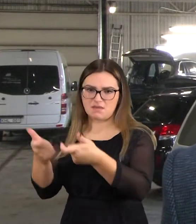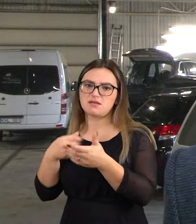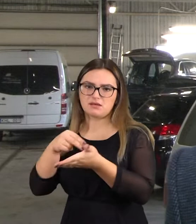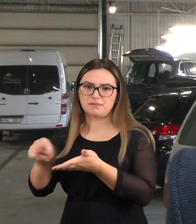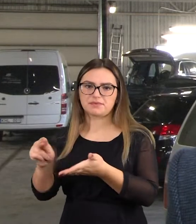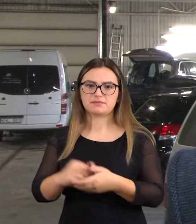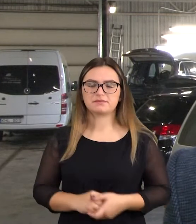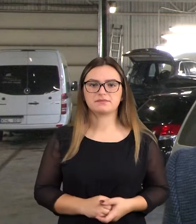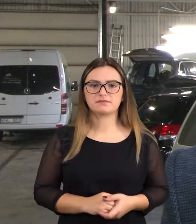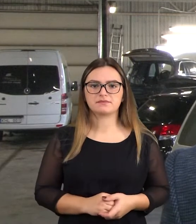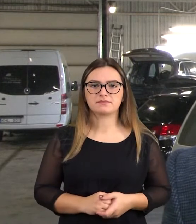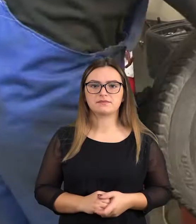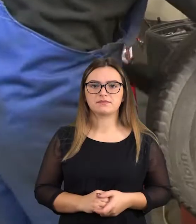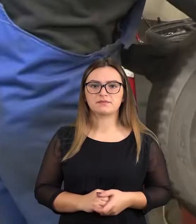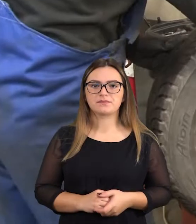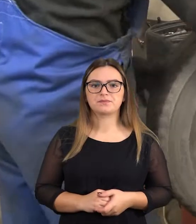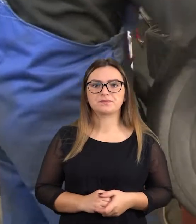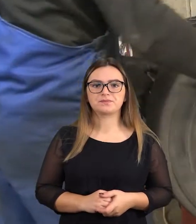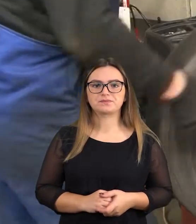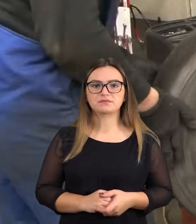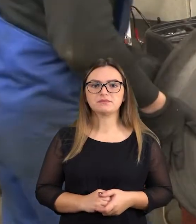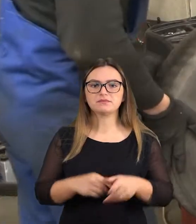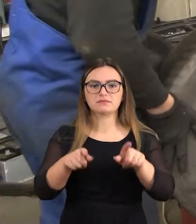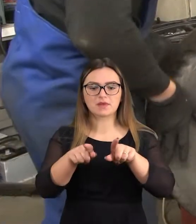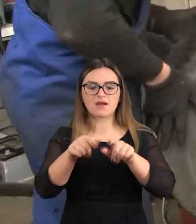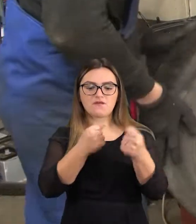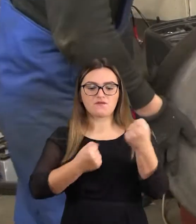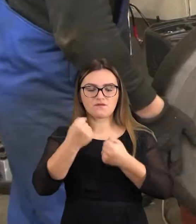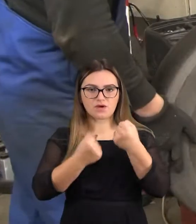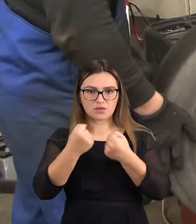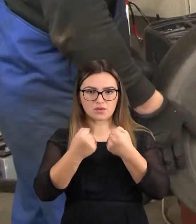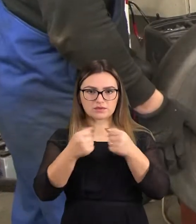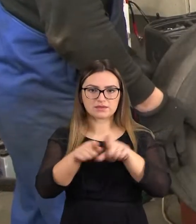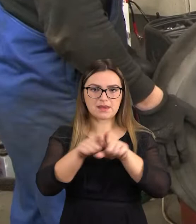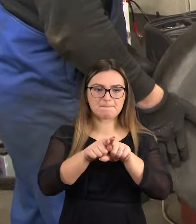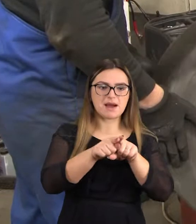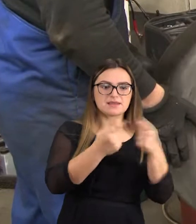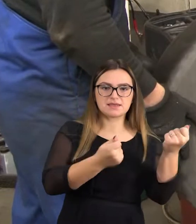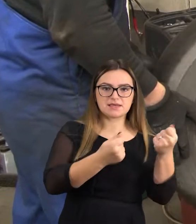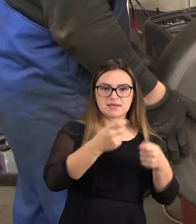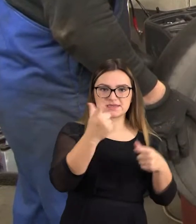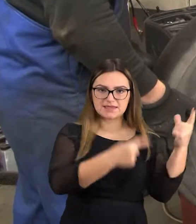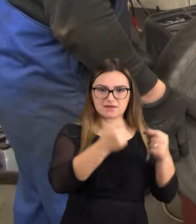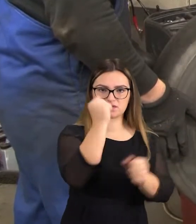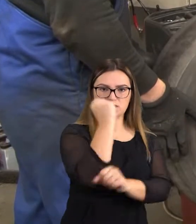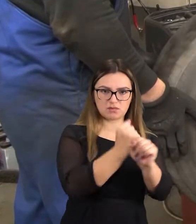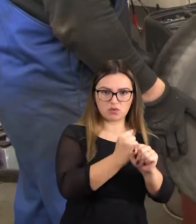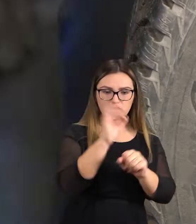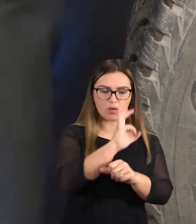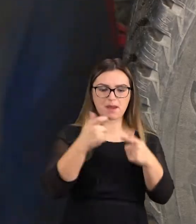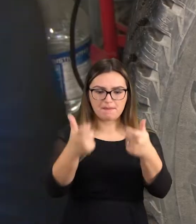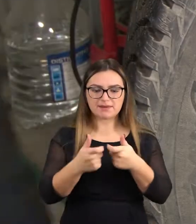rinktis minkštesnės padangas arba dygliuotas. Jei dėl pasirūpinimo padangų keitimų vairuotojų ir servizų darbuotojų požiūriai sutampa, tai